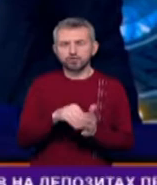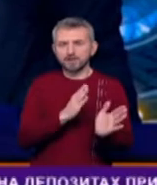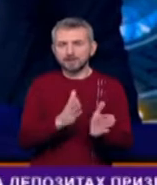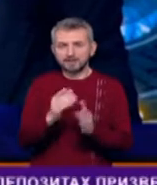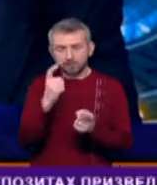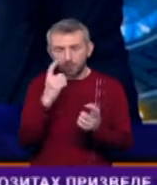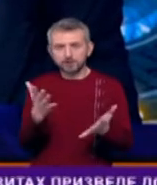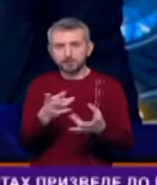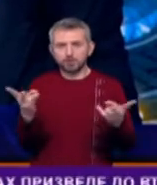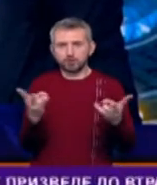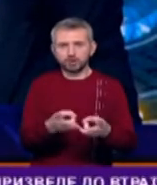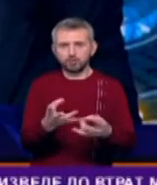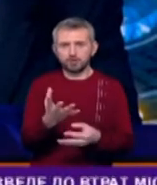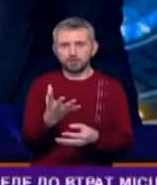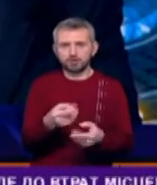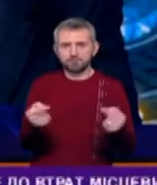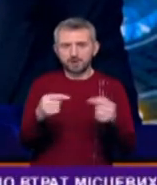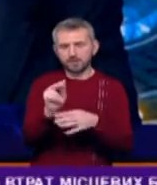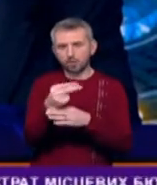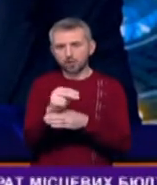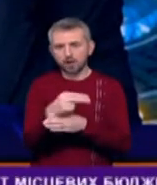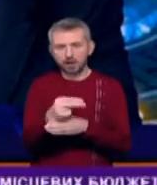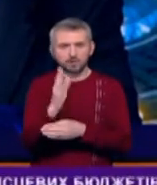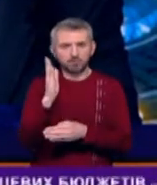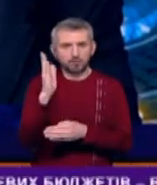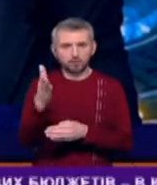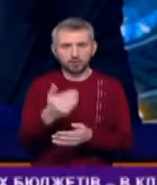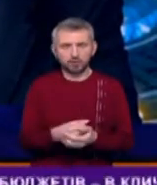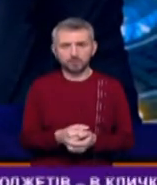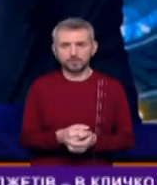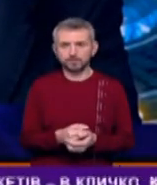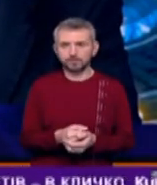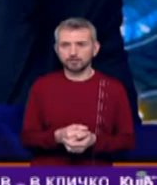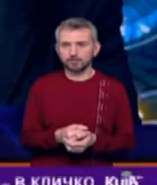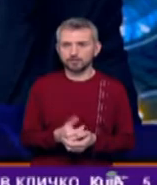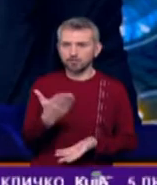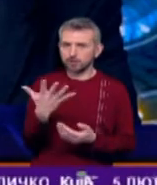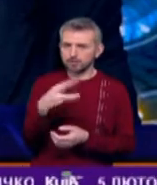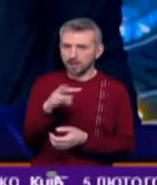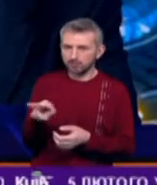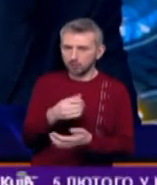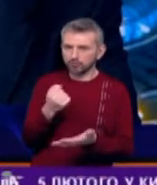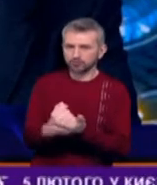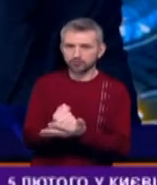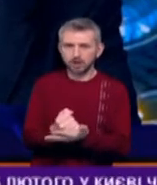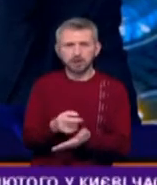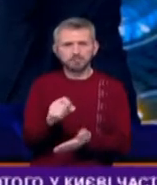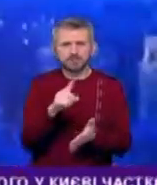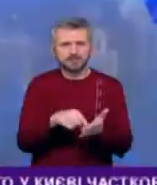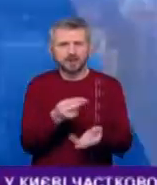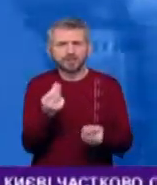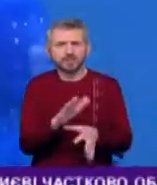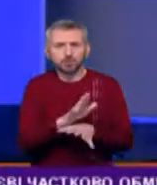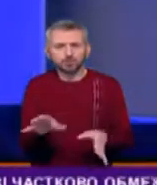очевидно, потребує певних ще кореляцій в майбутньому. Оскільки, може, 5 мільйонів? Ні, питання навіть не в грошах,